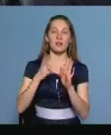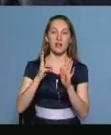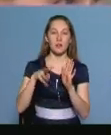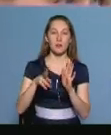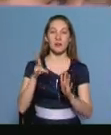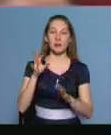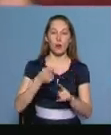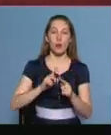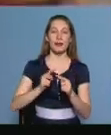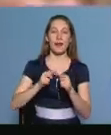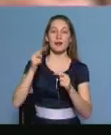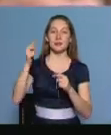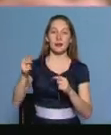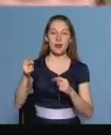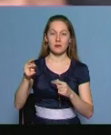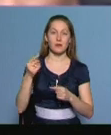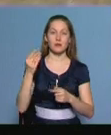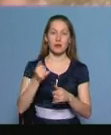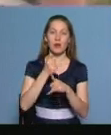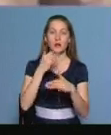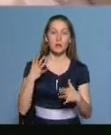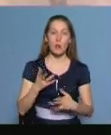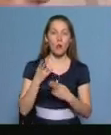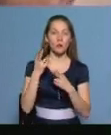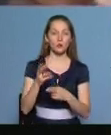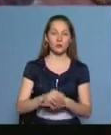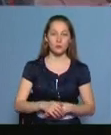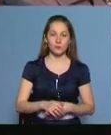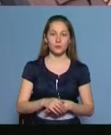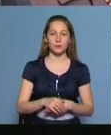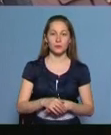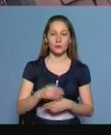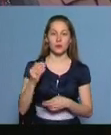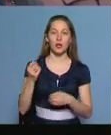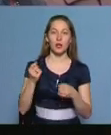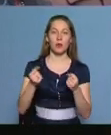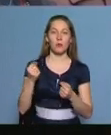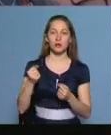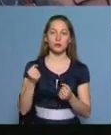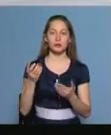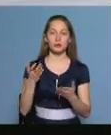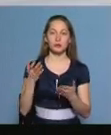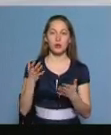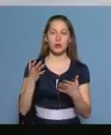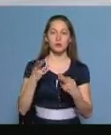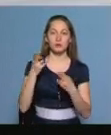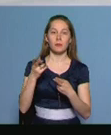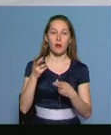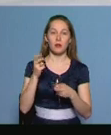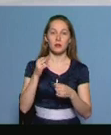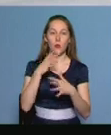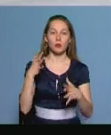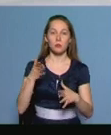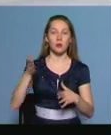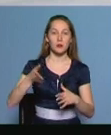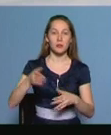это расстояние для староборцев непреодолимо. 7 часов работаем, вообще на работу вообще никак, уже не успеем. Попытки остановить попутный